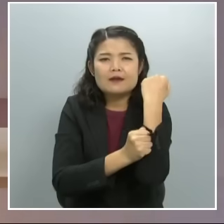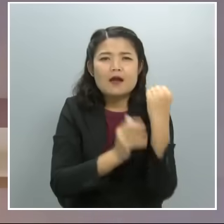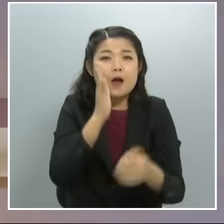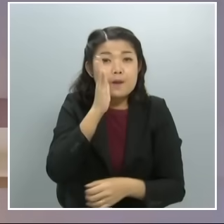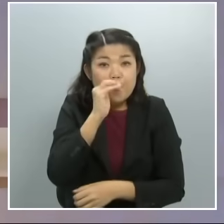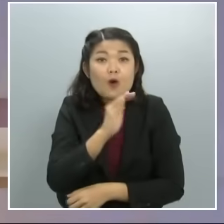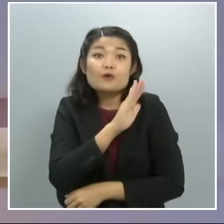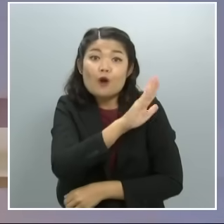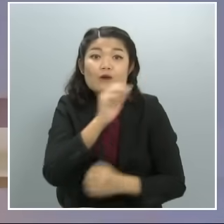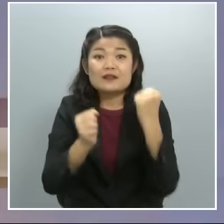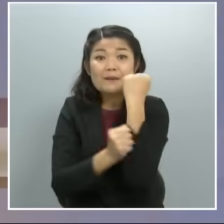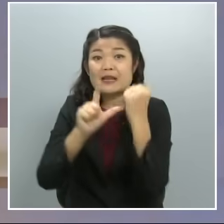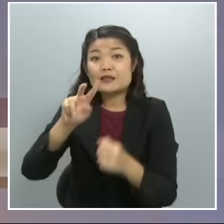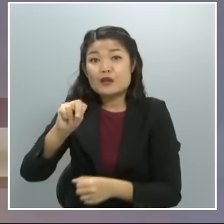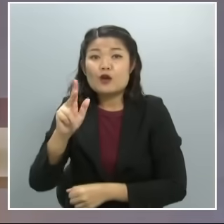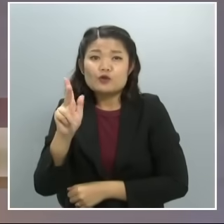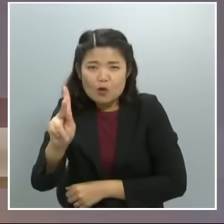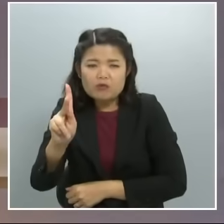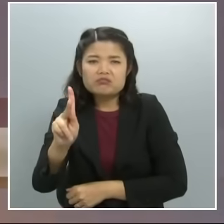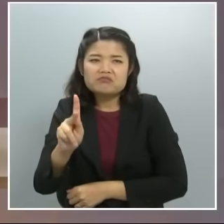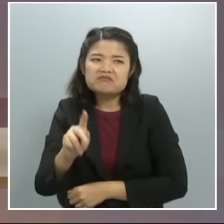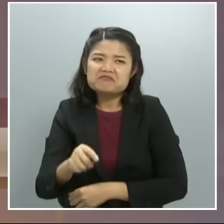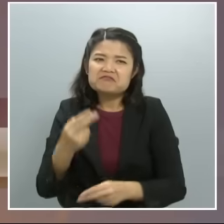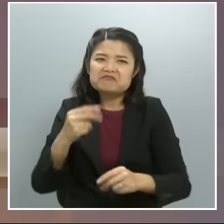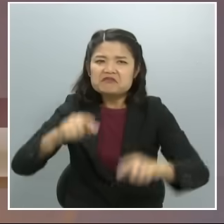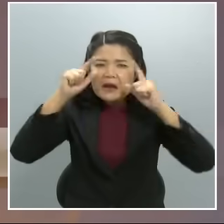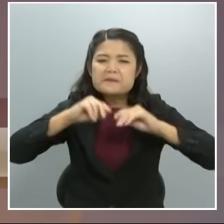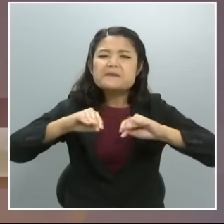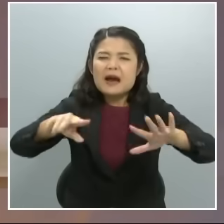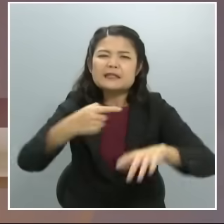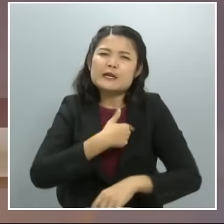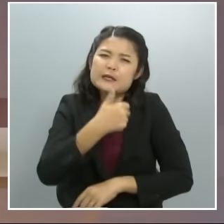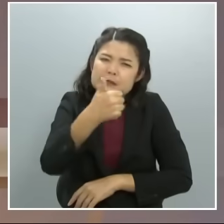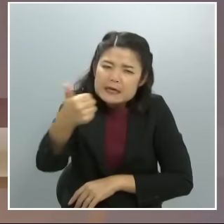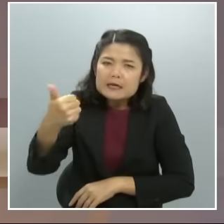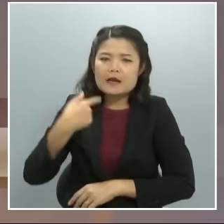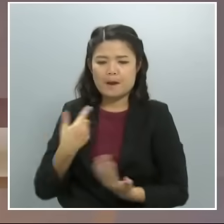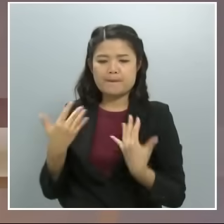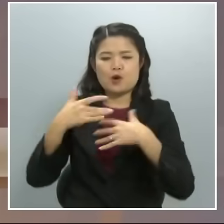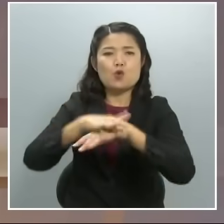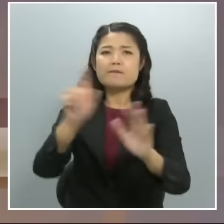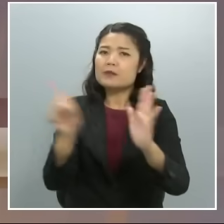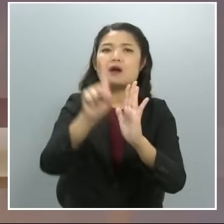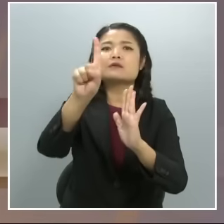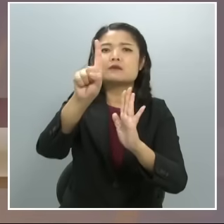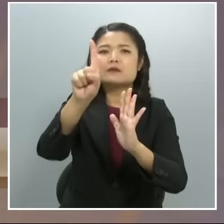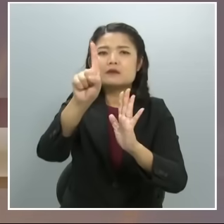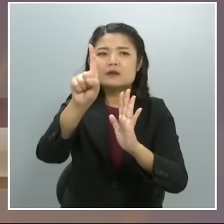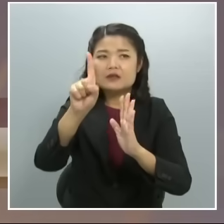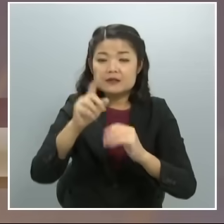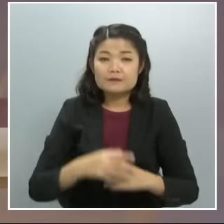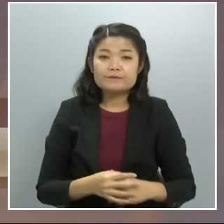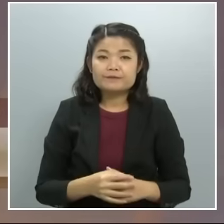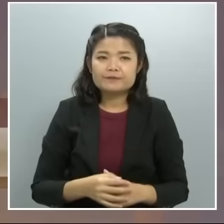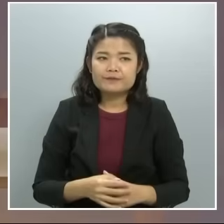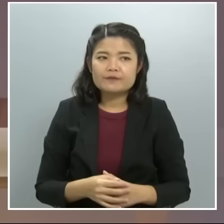เป็นผู้กว้างขวางและเป็นผู้มีจิตใจดีในนครปฐมก็ไปร่วมโบยพรแต่ไปครั้งนั้นเพียงครั้งเดียวส่วนกรณีที่